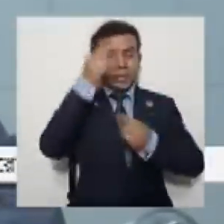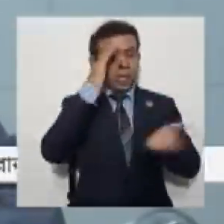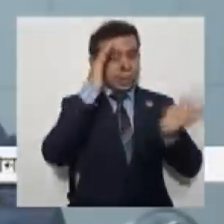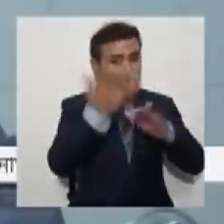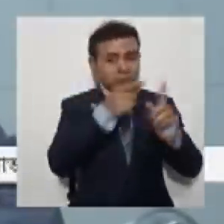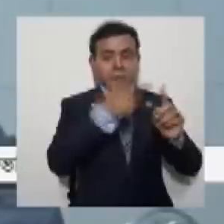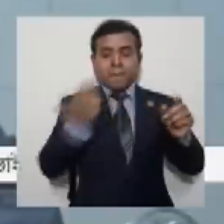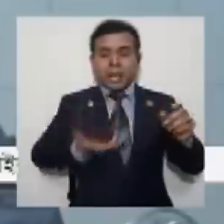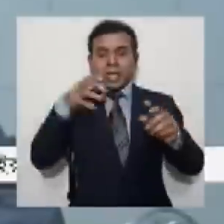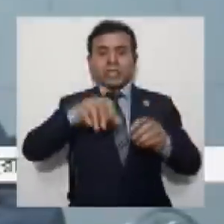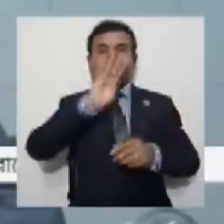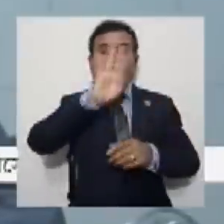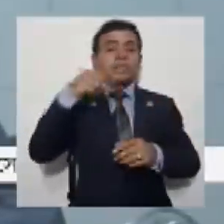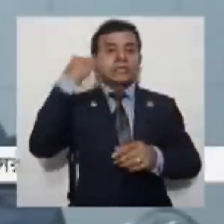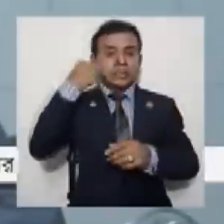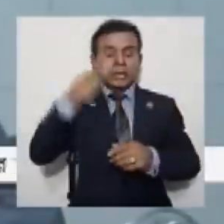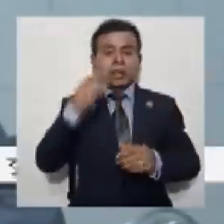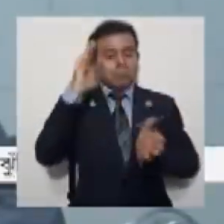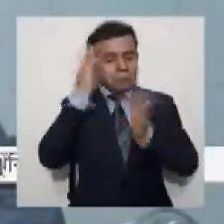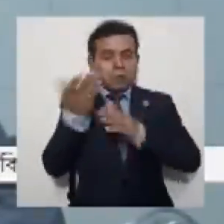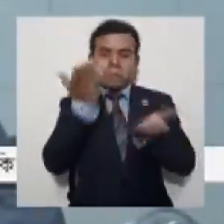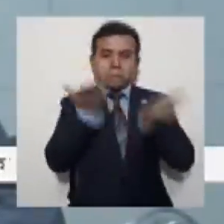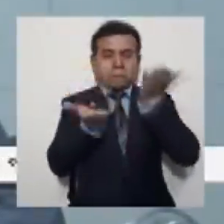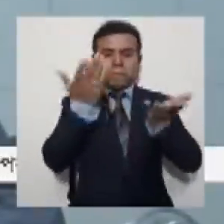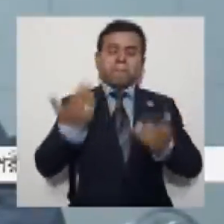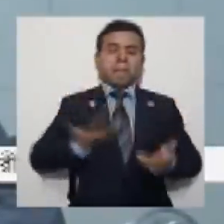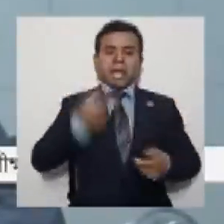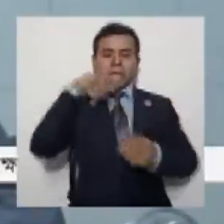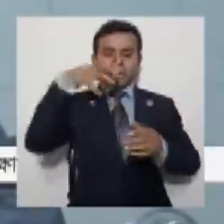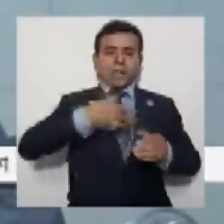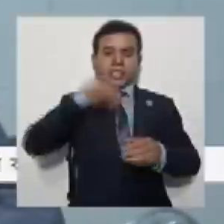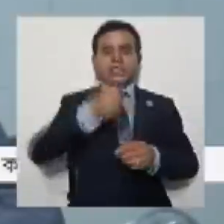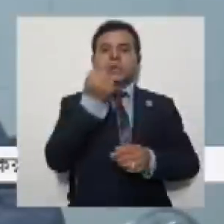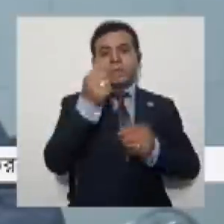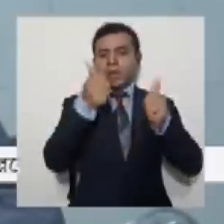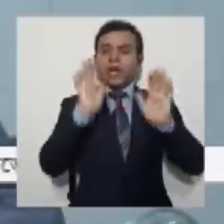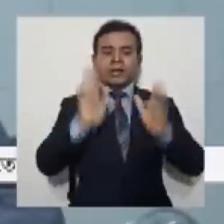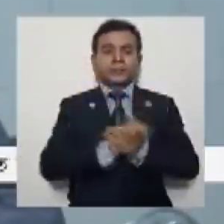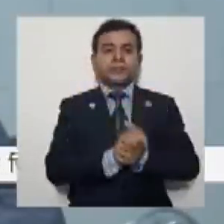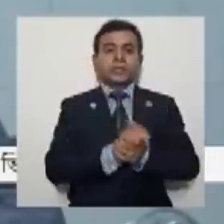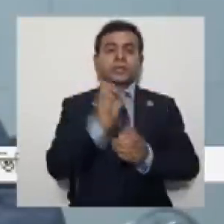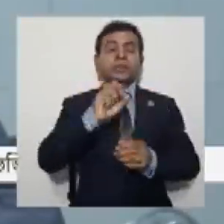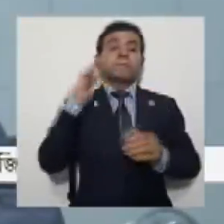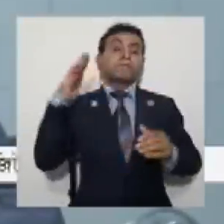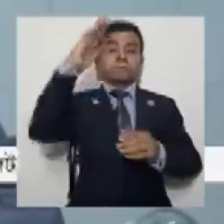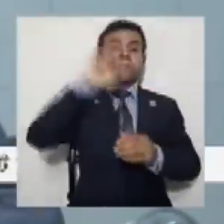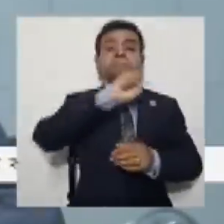ইউরোপ, আমেরিকা সহ বিশ্বে প্রবাসী বাংলাদেশিদের মৃত্যুর সংখ্যা প্রায় 300-এরও